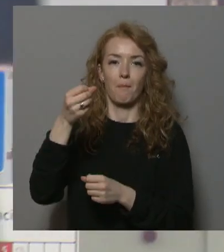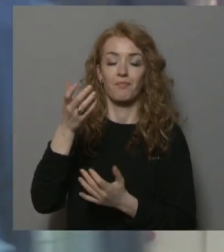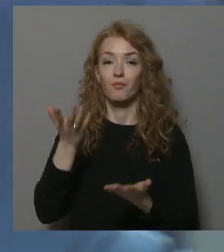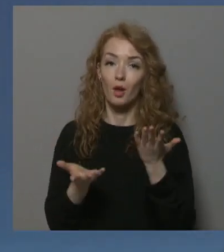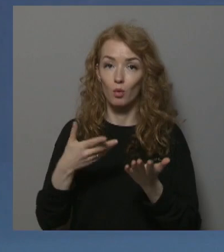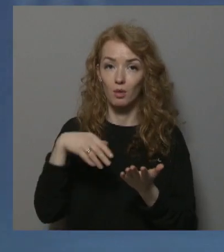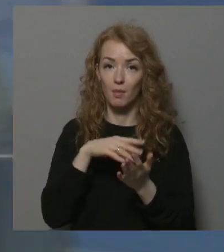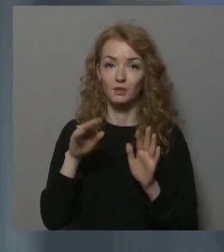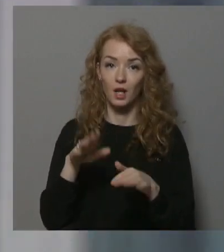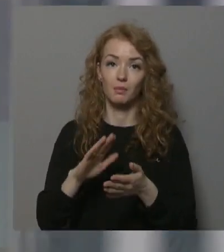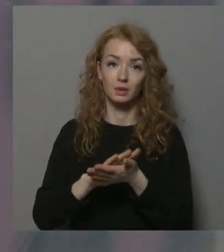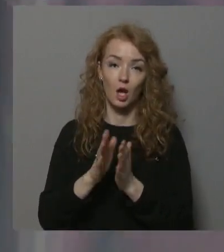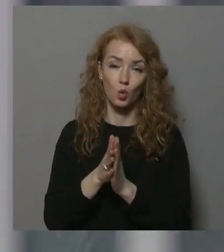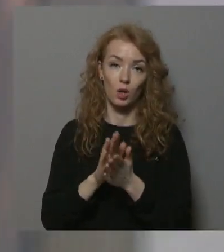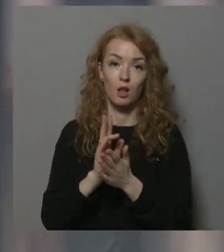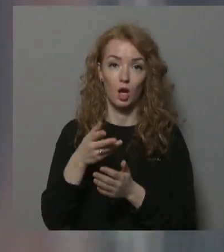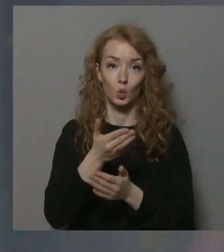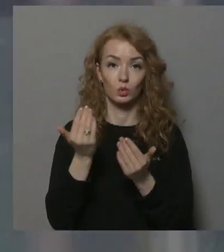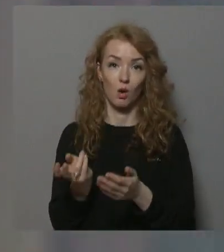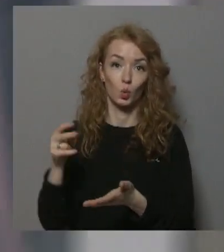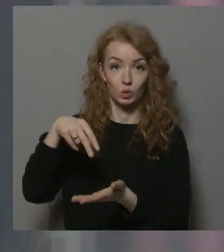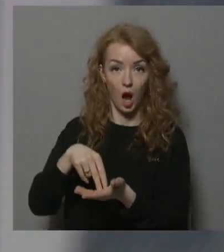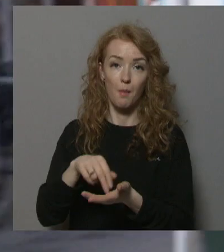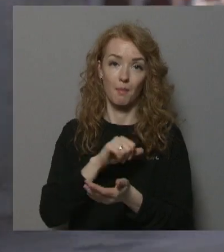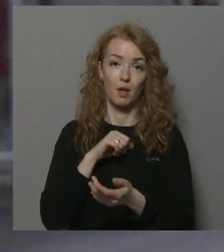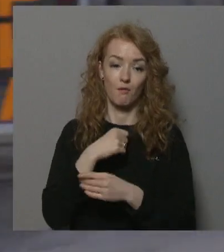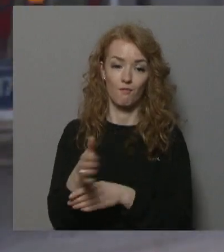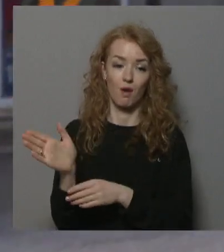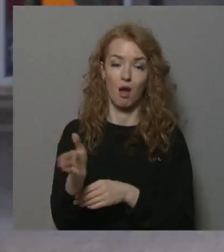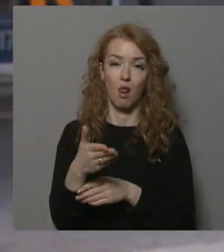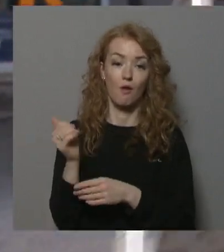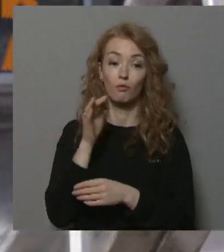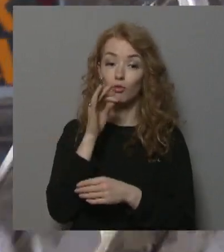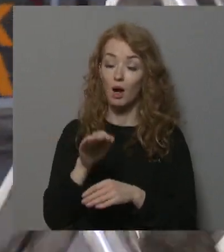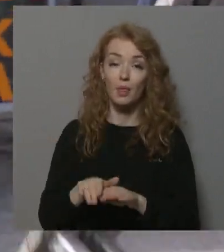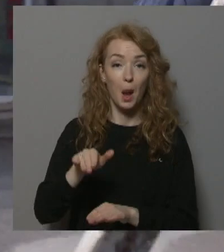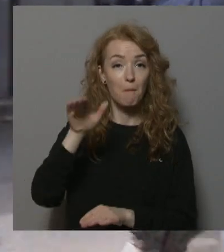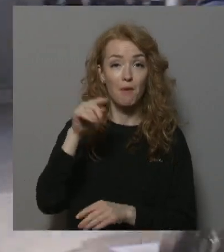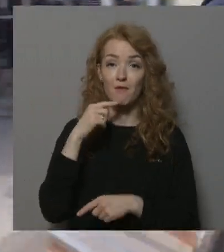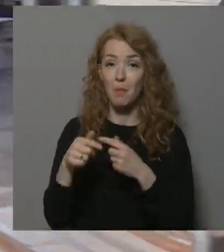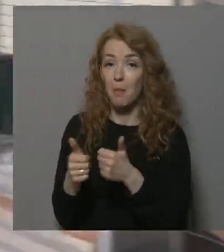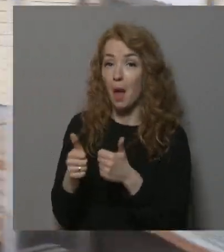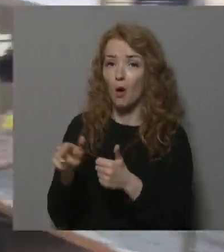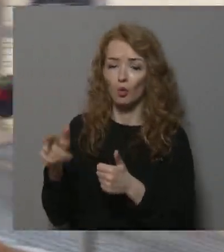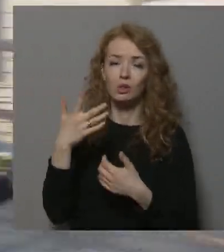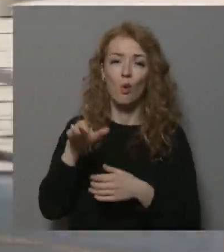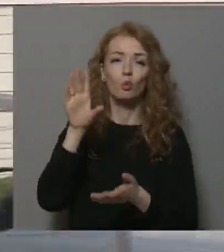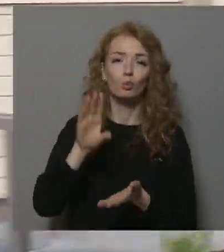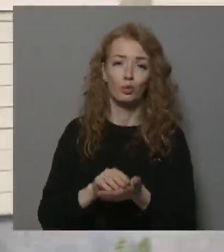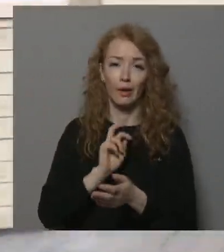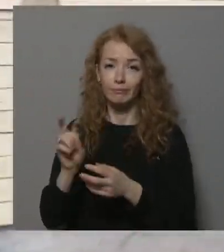varam sarunāt, ka jūs tagad priekā viņš neatrullēja? Varam. Reps vienmēr par rokai stāv, tā kā tā jau zinām